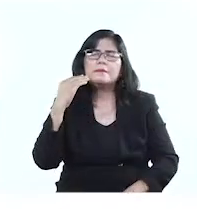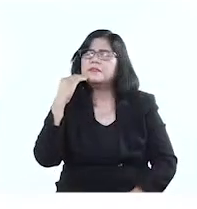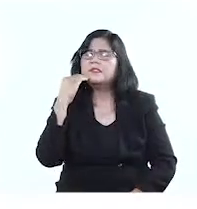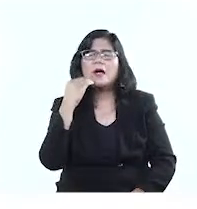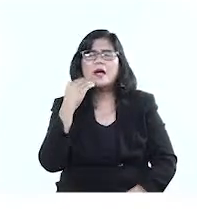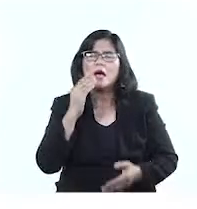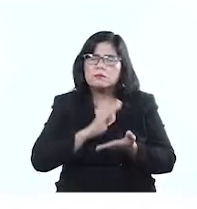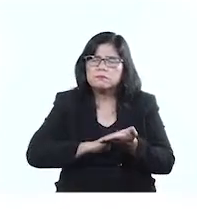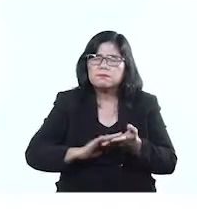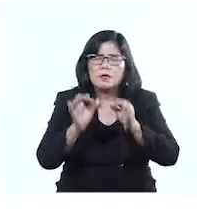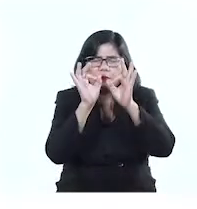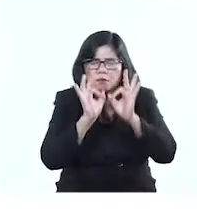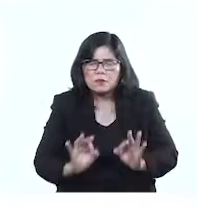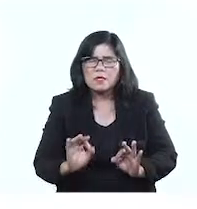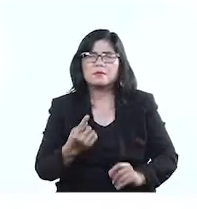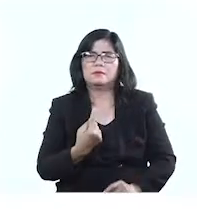diri kita